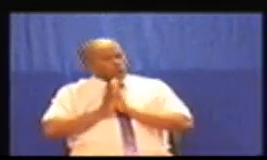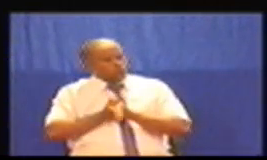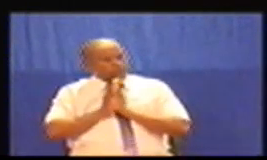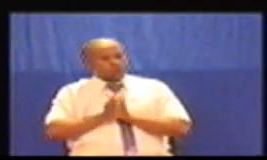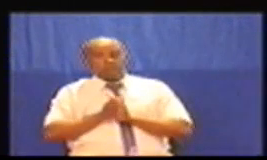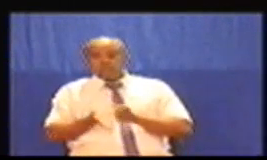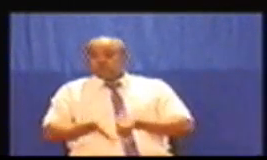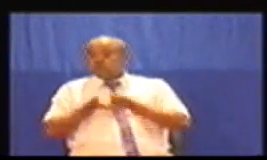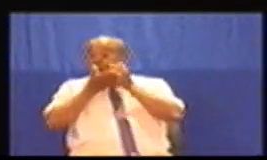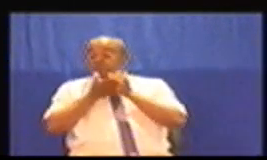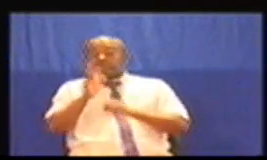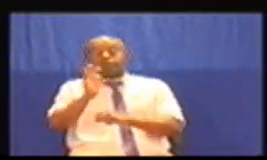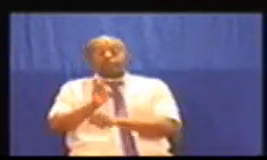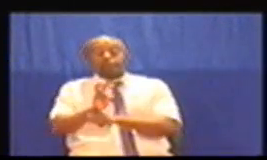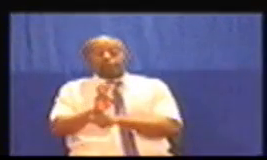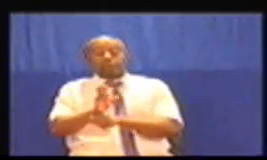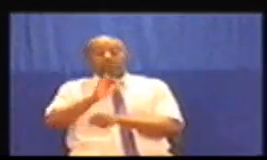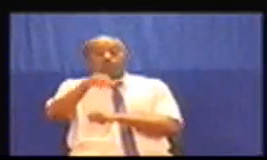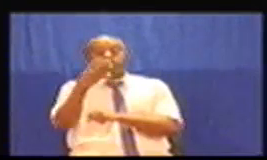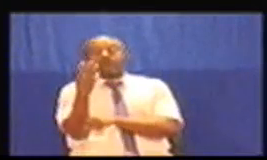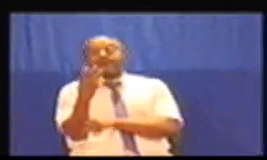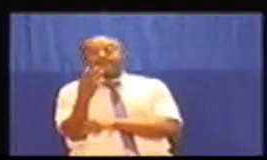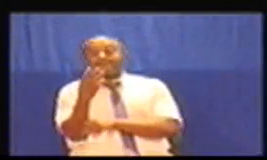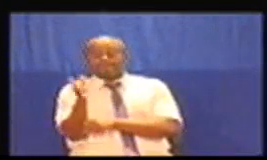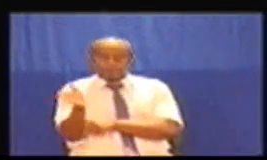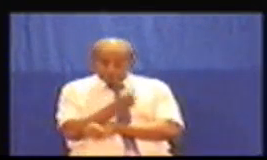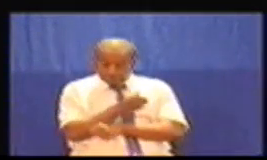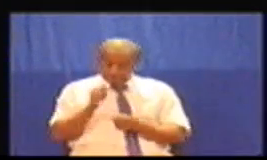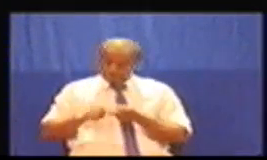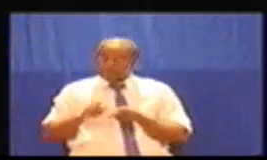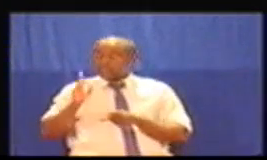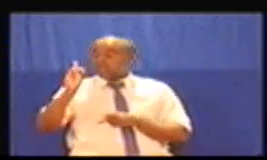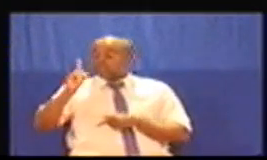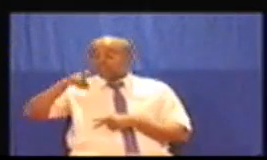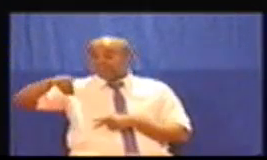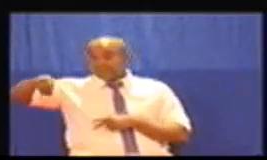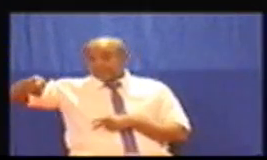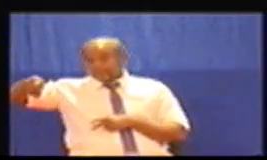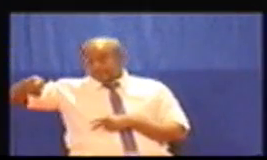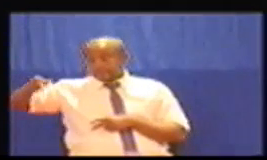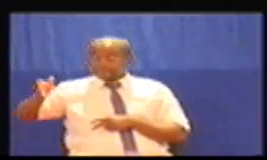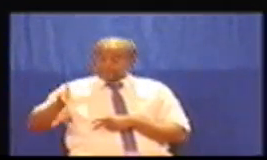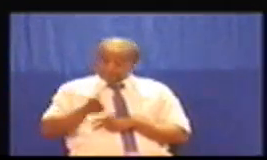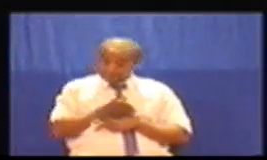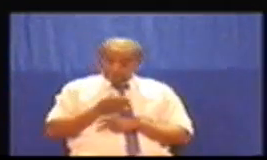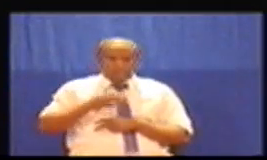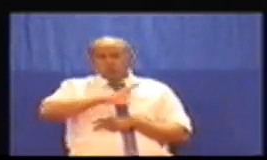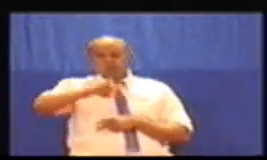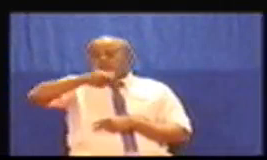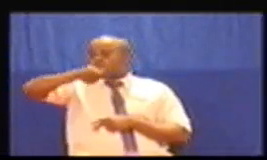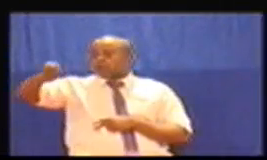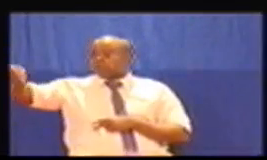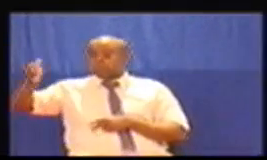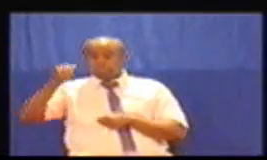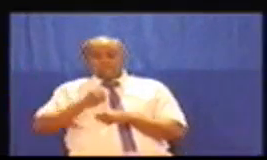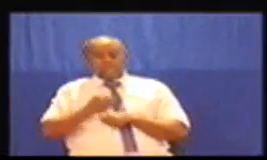unisaidie kuisimamia. DPP Solicitor General, hongereni sana kwa kazi. Kazi